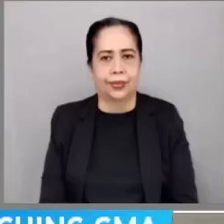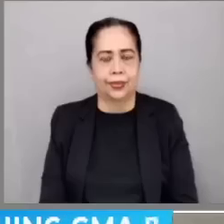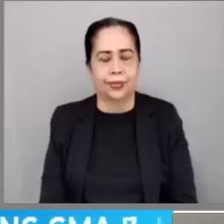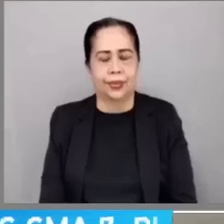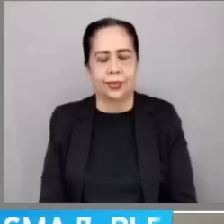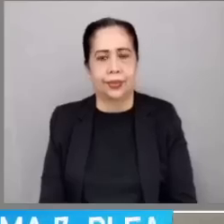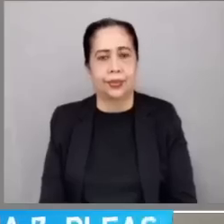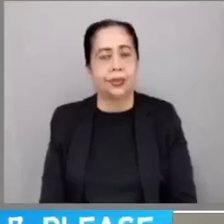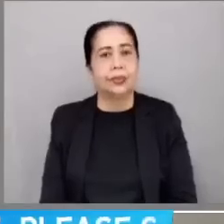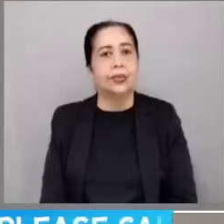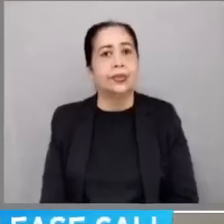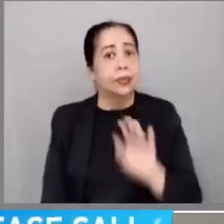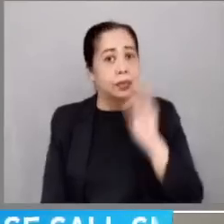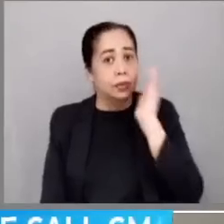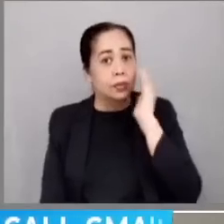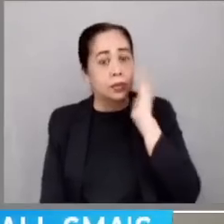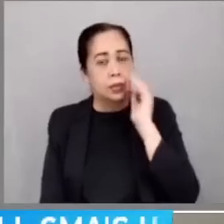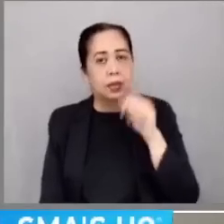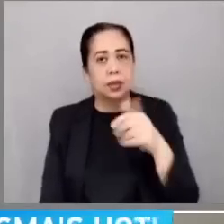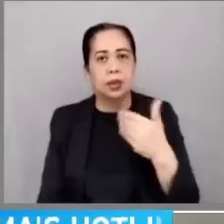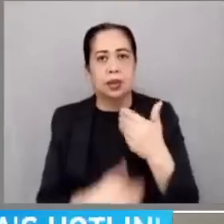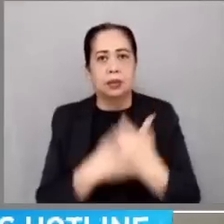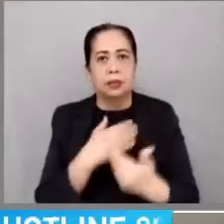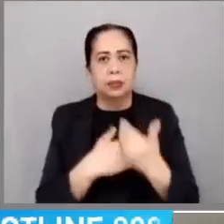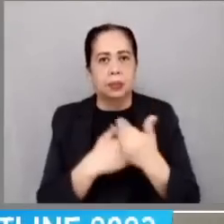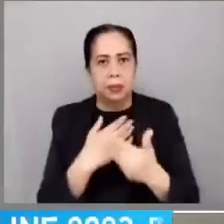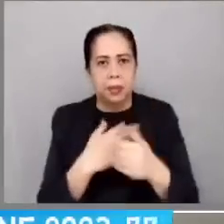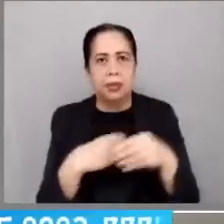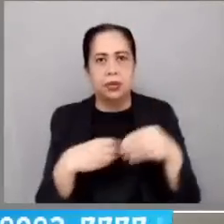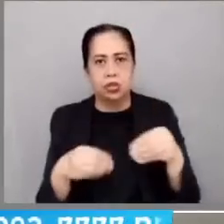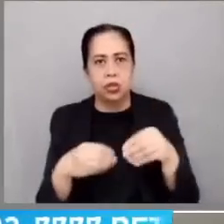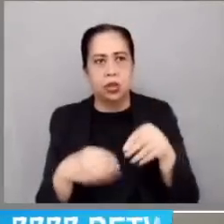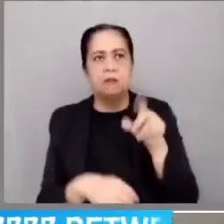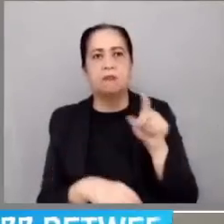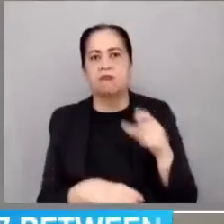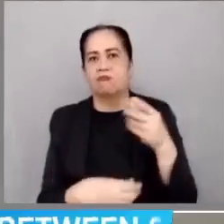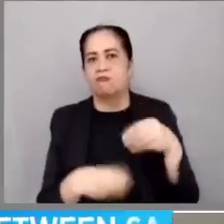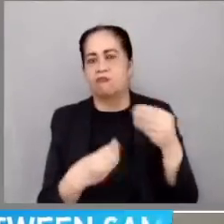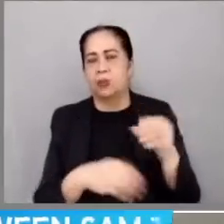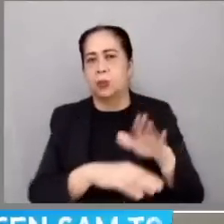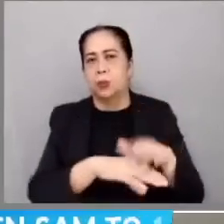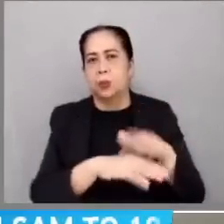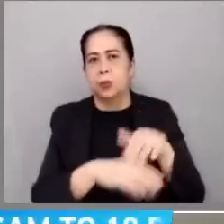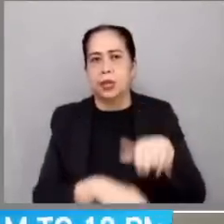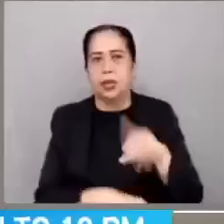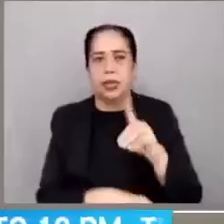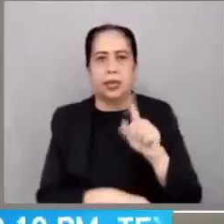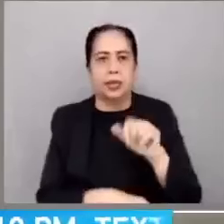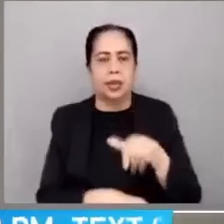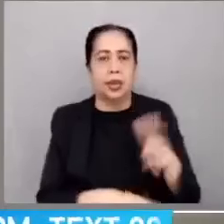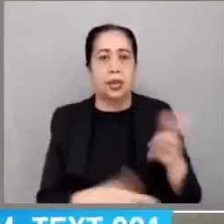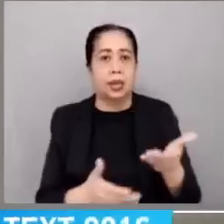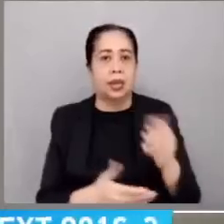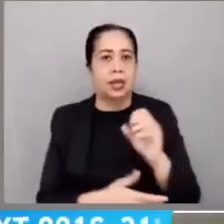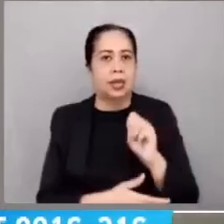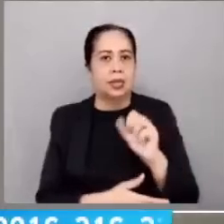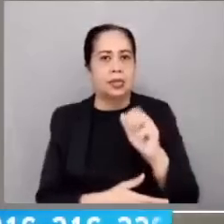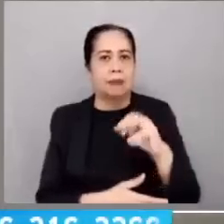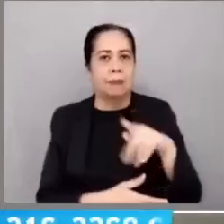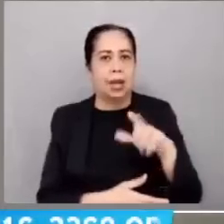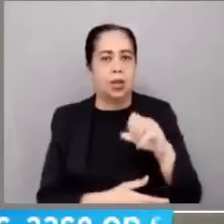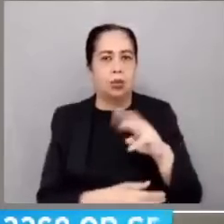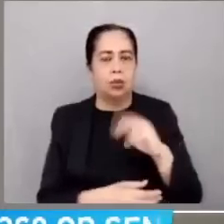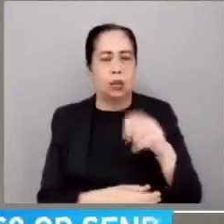Alam mo, Rafi, isang vape shop nga ang nasampulan ng DTI Consumer Group dito sa Sampaloc, Maynila. Kinumpiska ang halos lahat